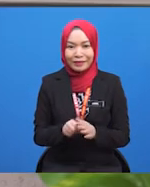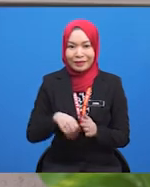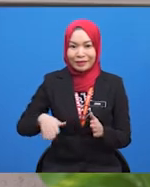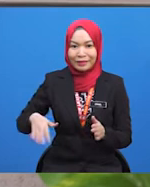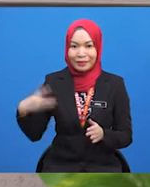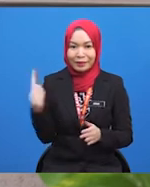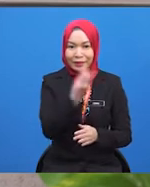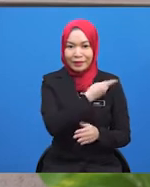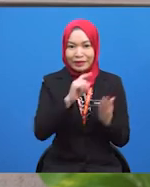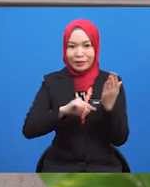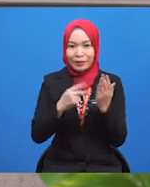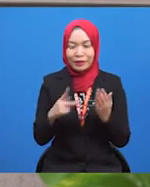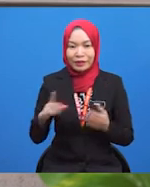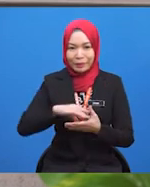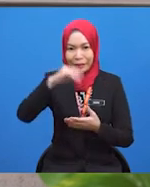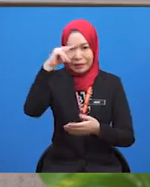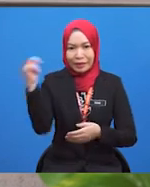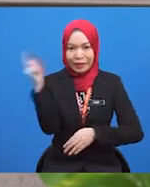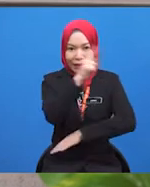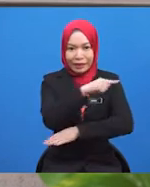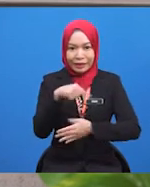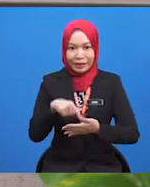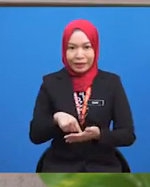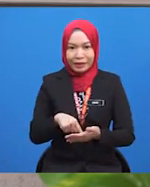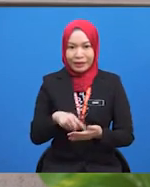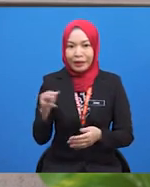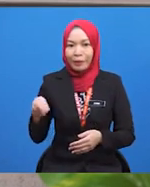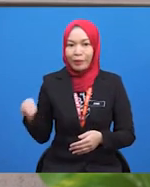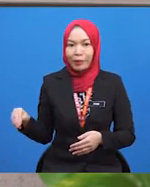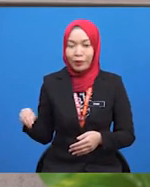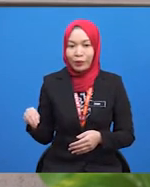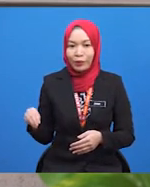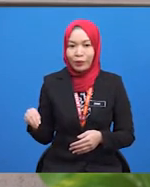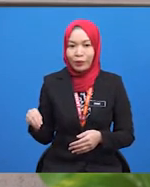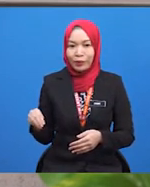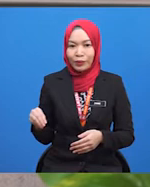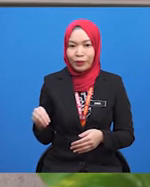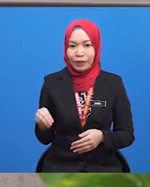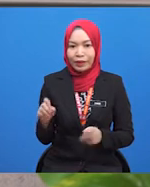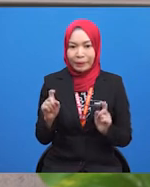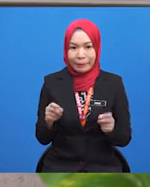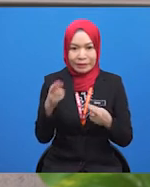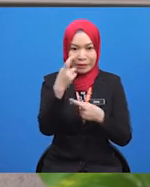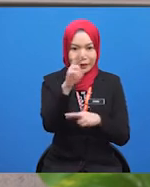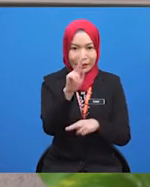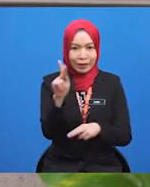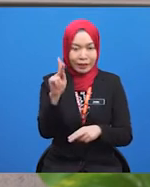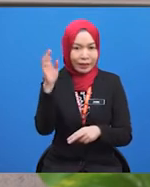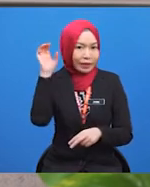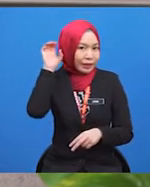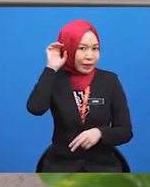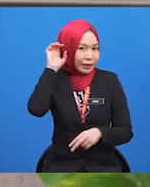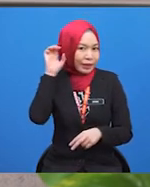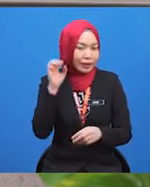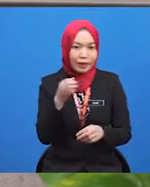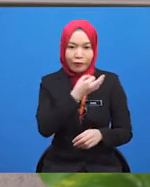Sebelum kita mulakan pembelajaran pada hari ini, murid-murid sila pastikan alat bantu pendengaran